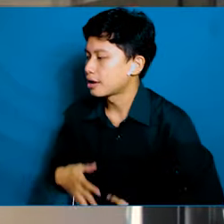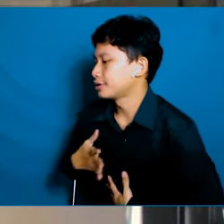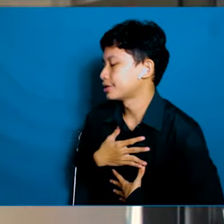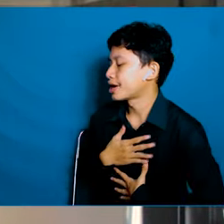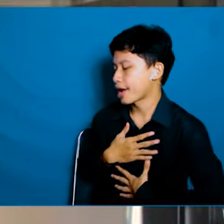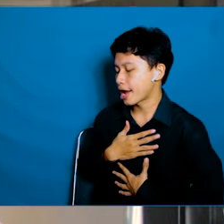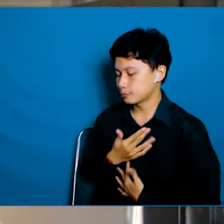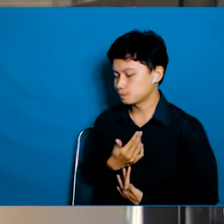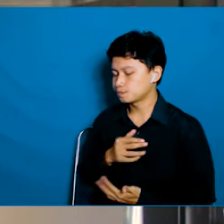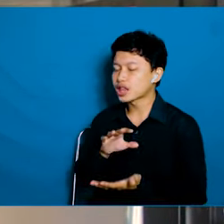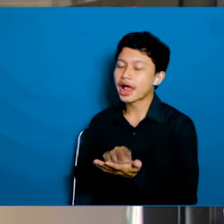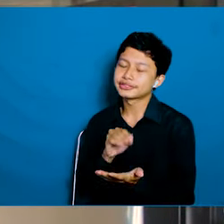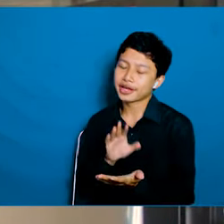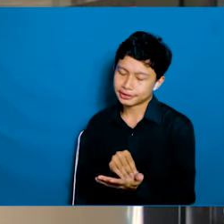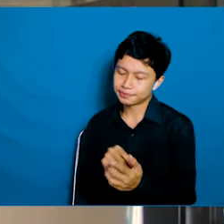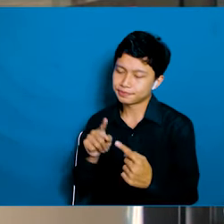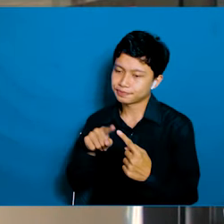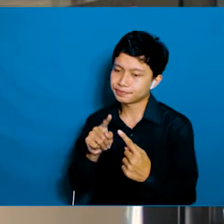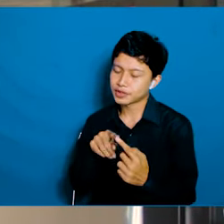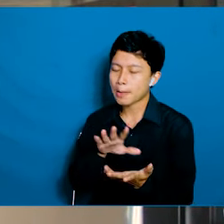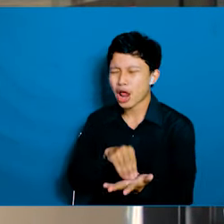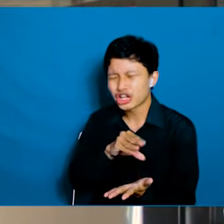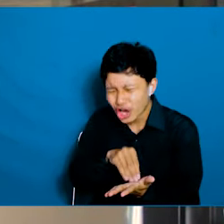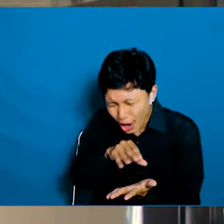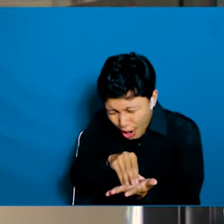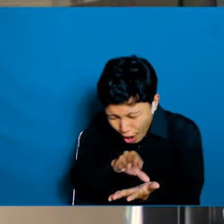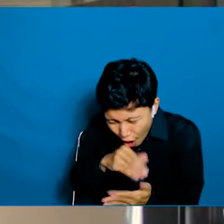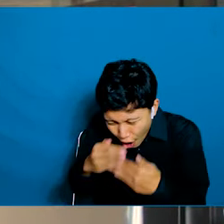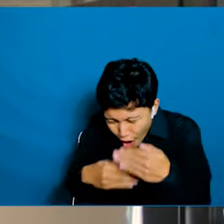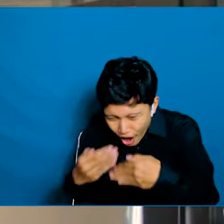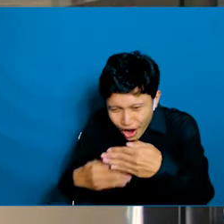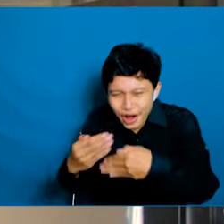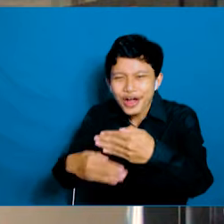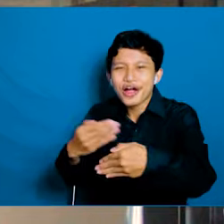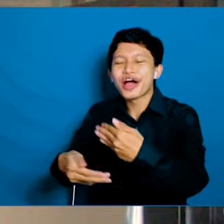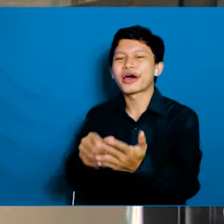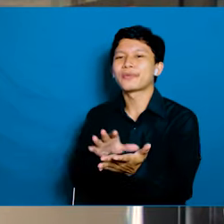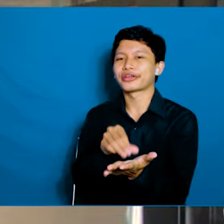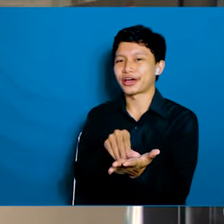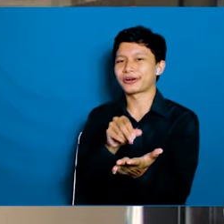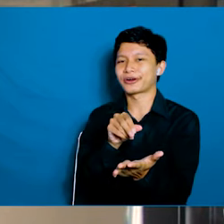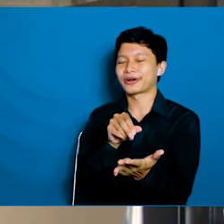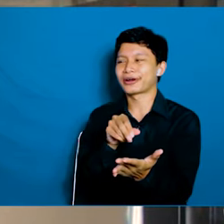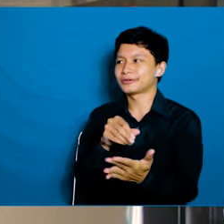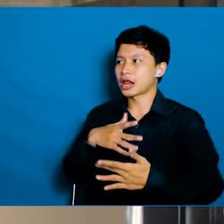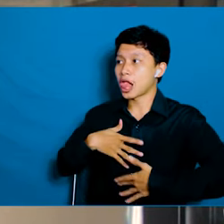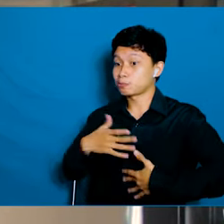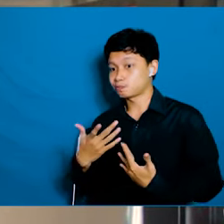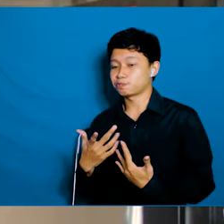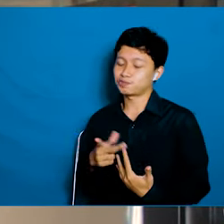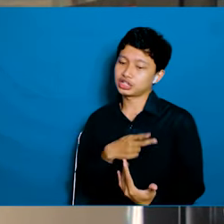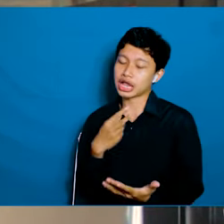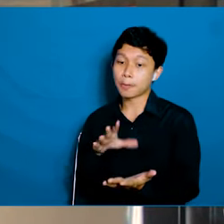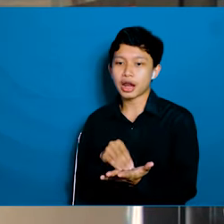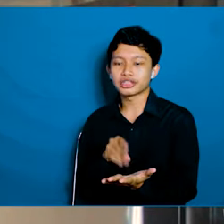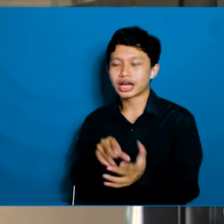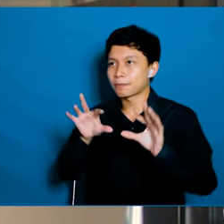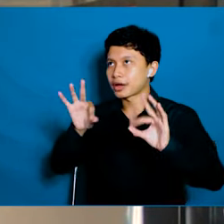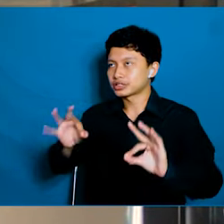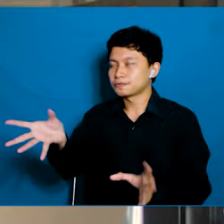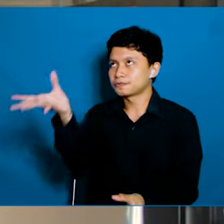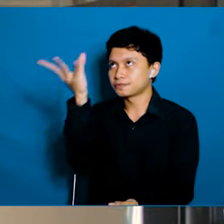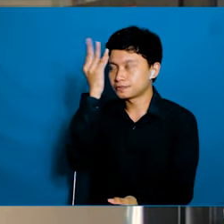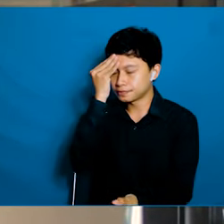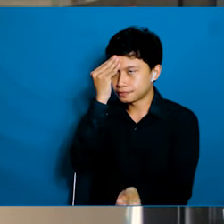Satu itu belajar. Teruslah belajar. Okay. Dalam kehidupan ini belajar. Dengan belajar kita akan